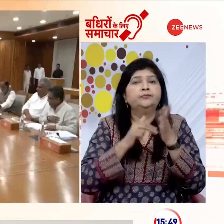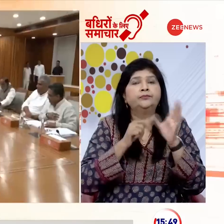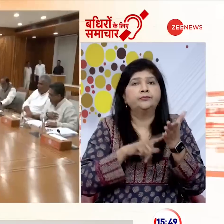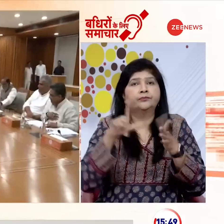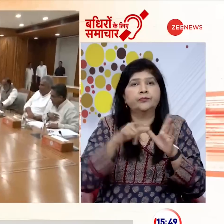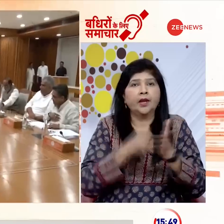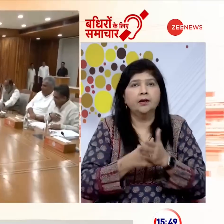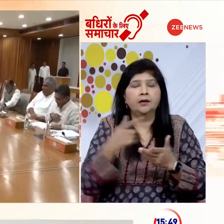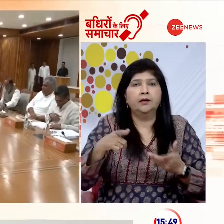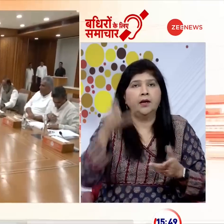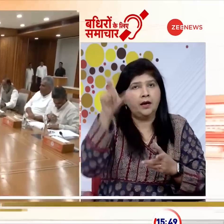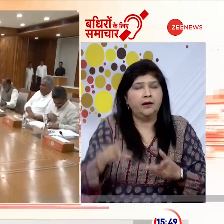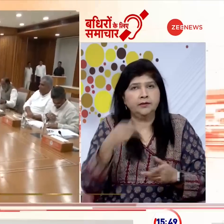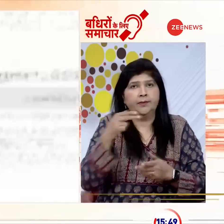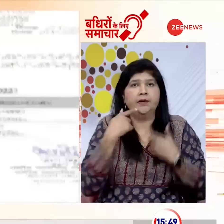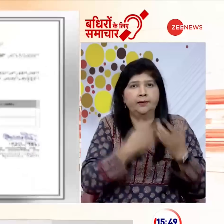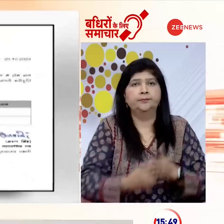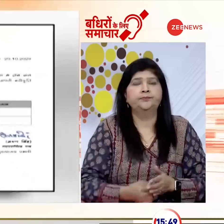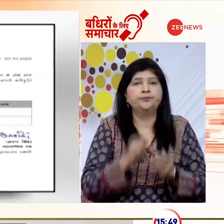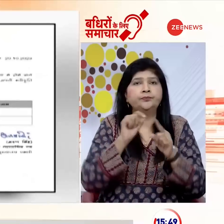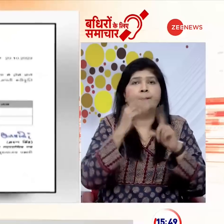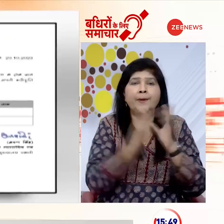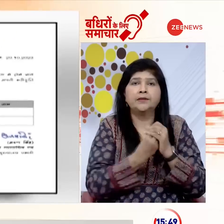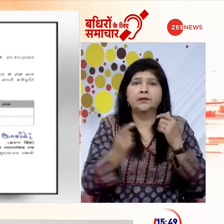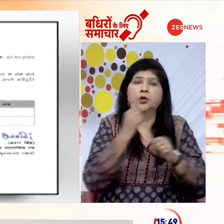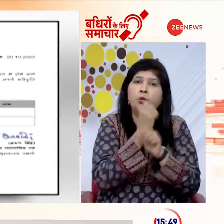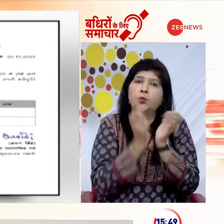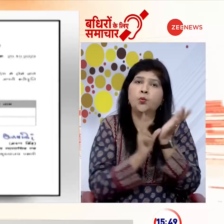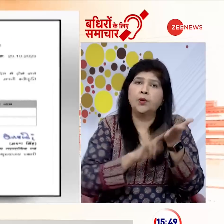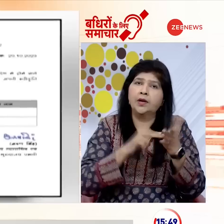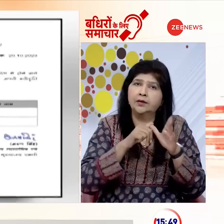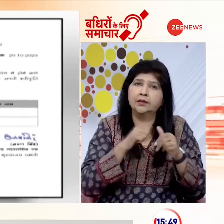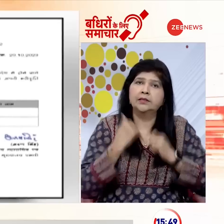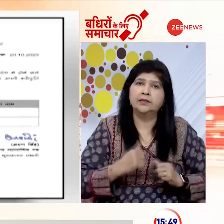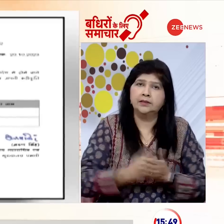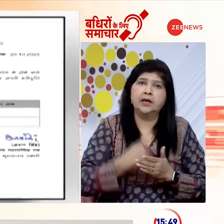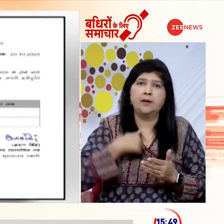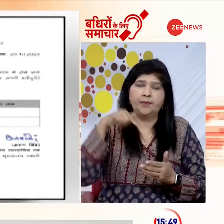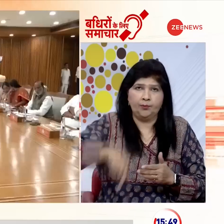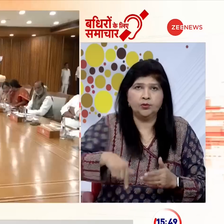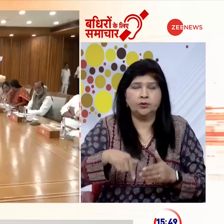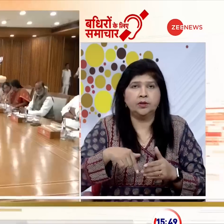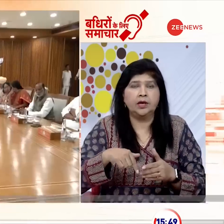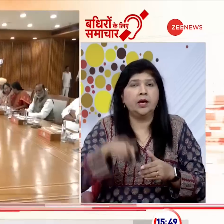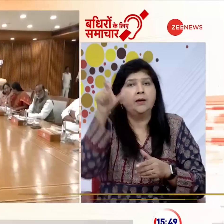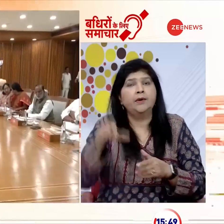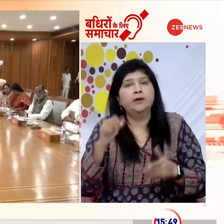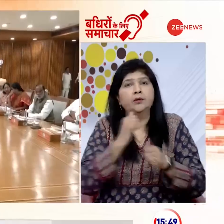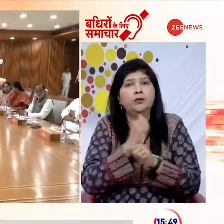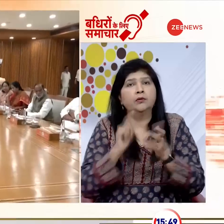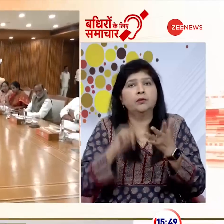को उम्मीदवार बनाया गया। पार्टी ने गुना सीट से अपने मौजूदा विधायक